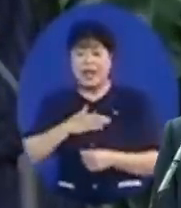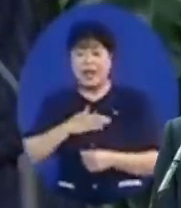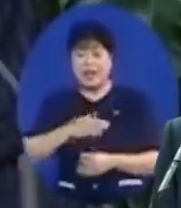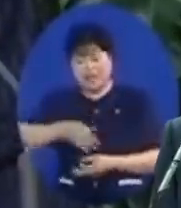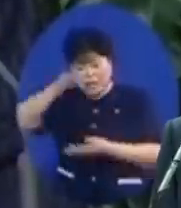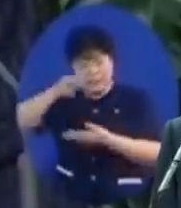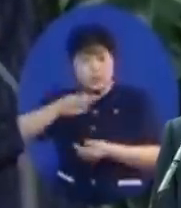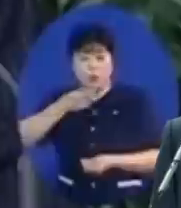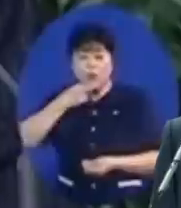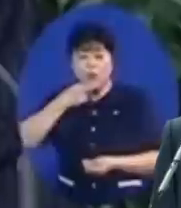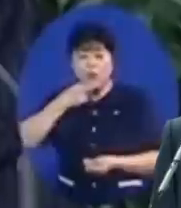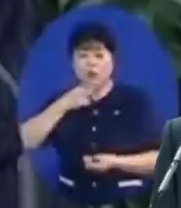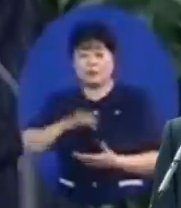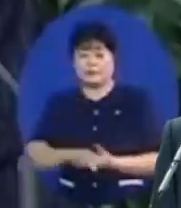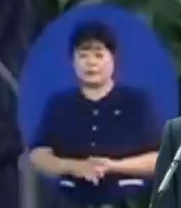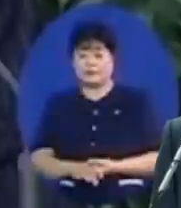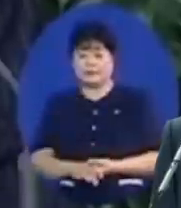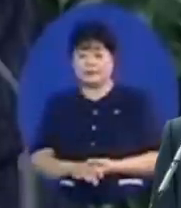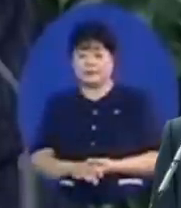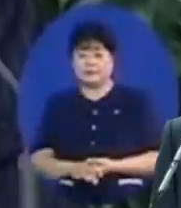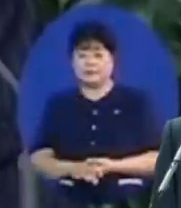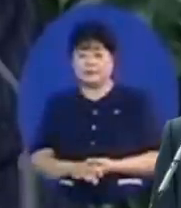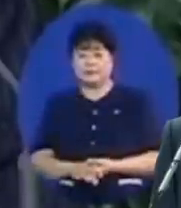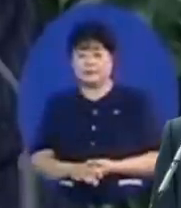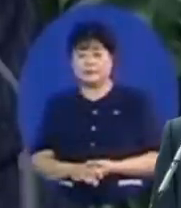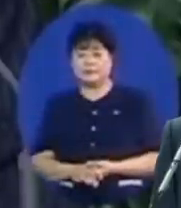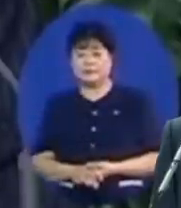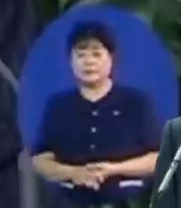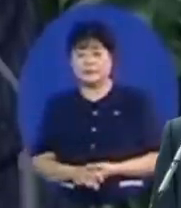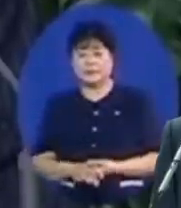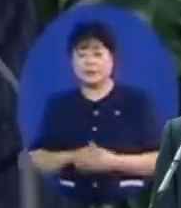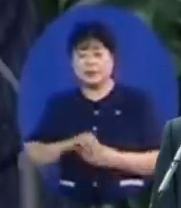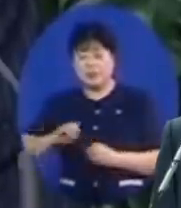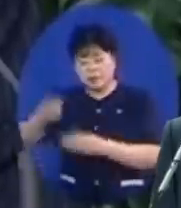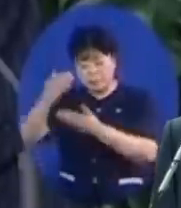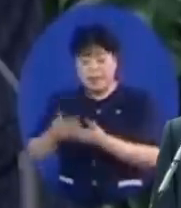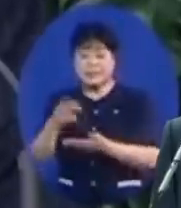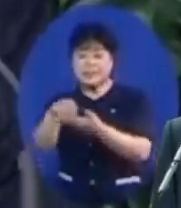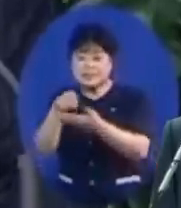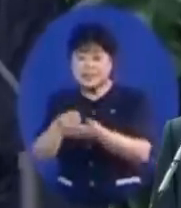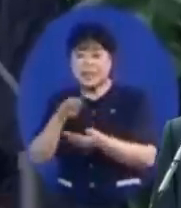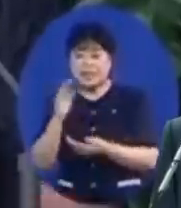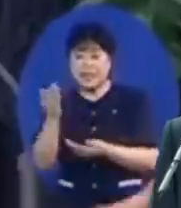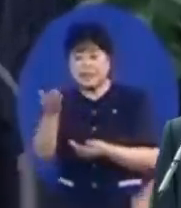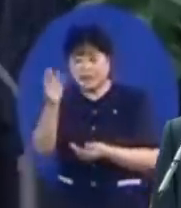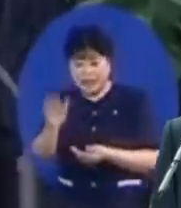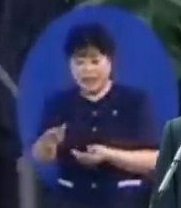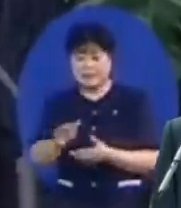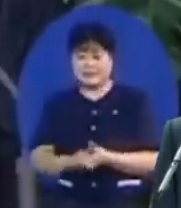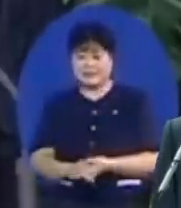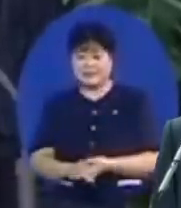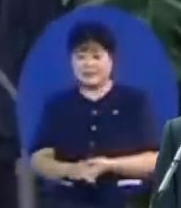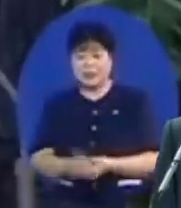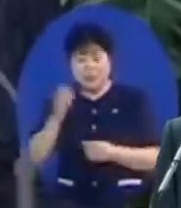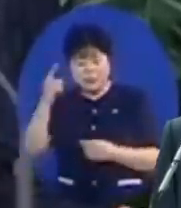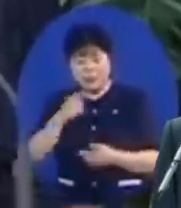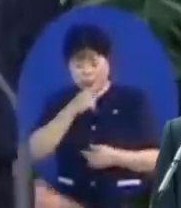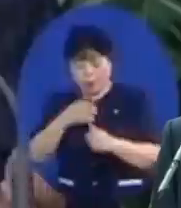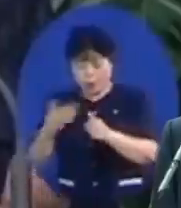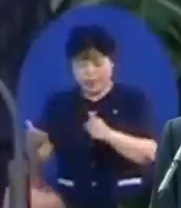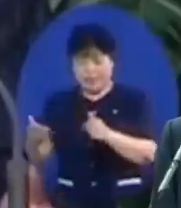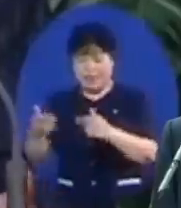가치도 없습니다. 한 푼의 가치도 없이 버림받을 수 있는 것입니다. 그러나 너무나 위대한